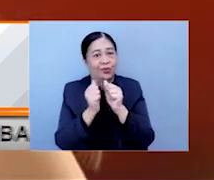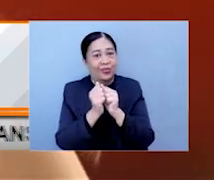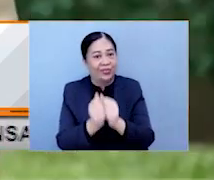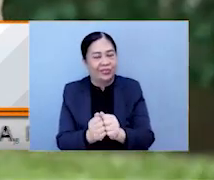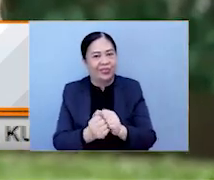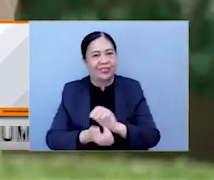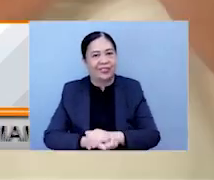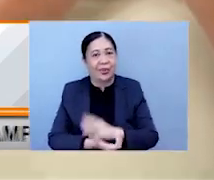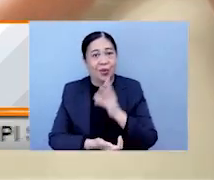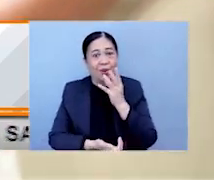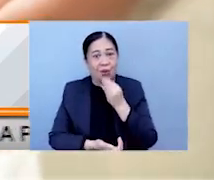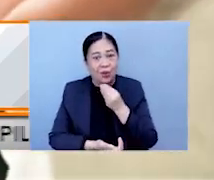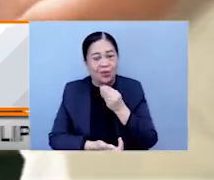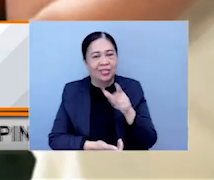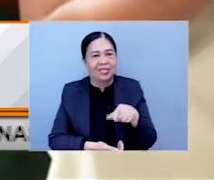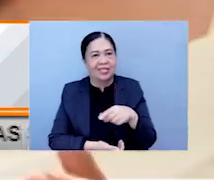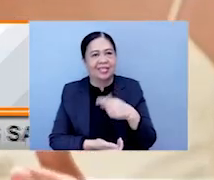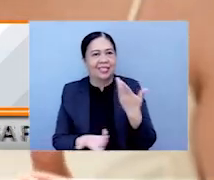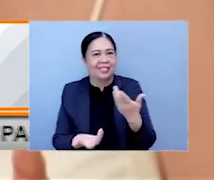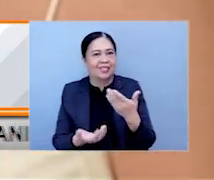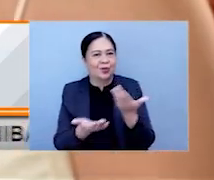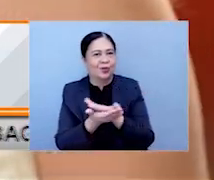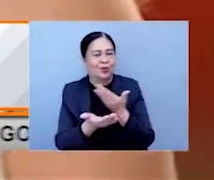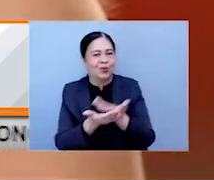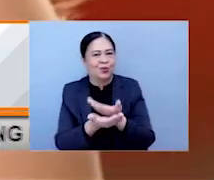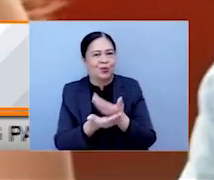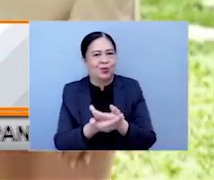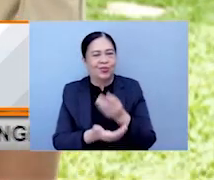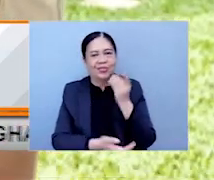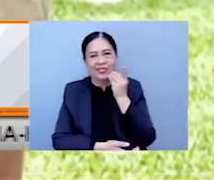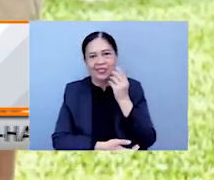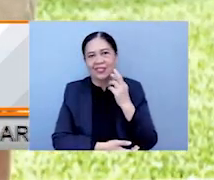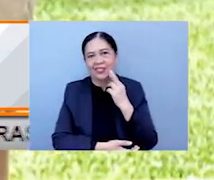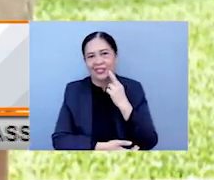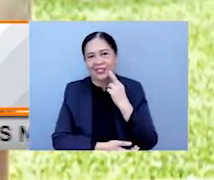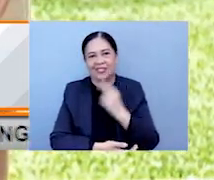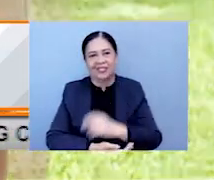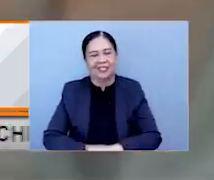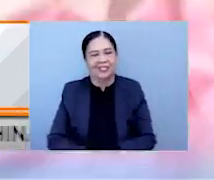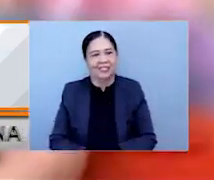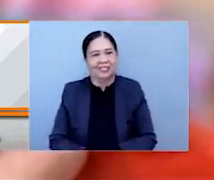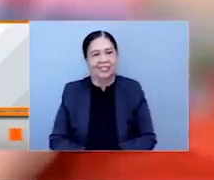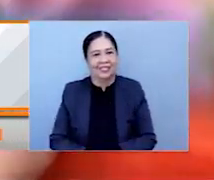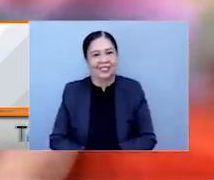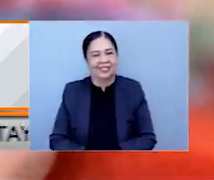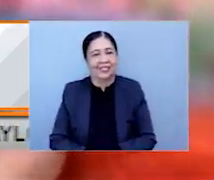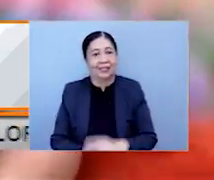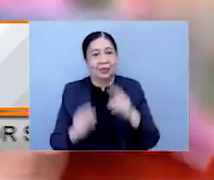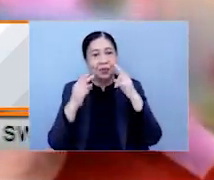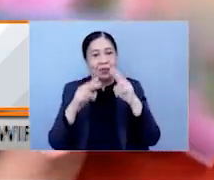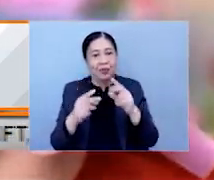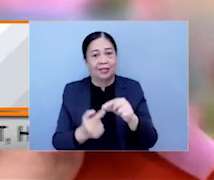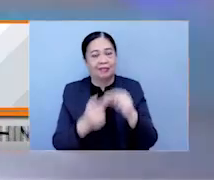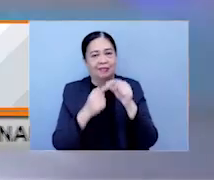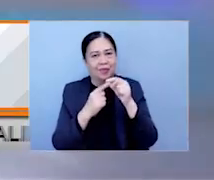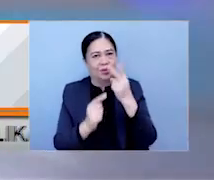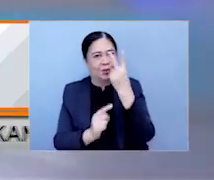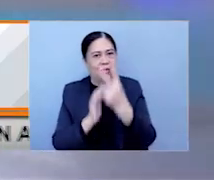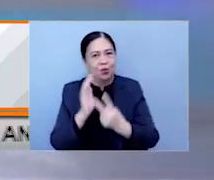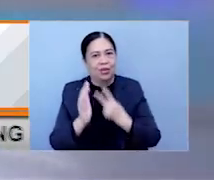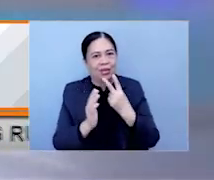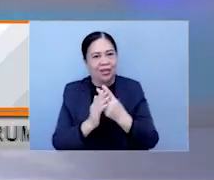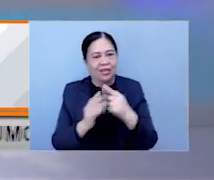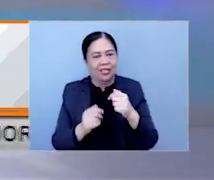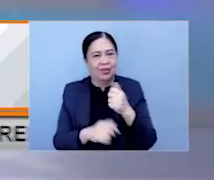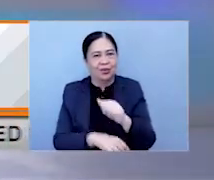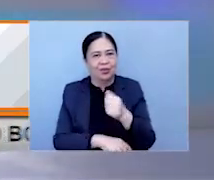makakasama. Walang iba, kundi ang ating newest kapatid na si Dimples Romana. Panoorin ang special 2-hour episode ng